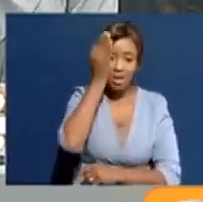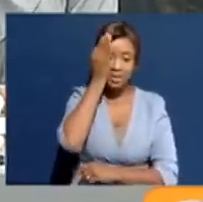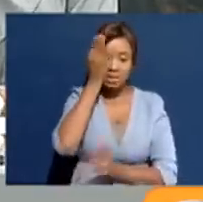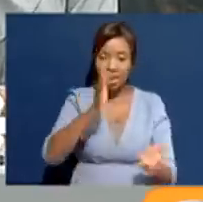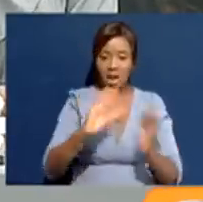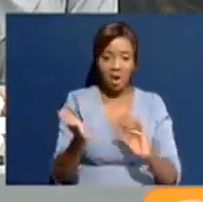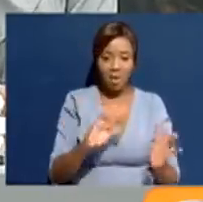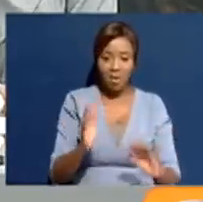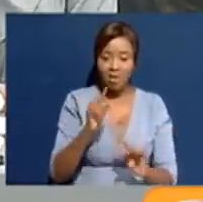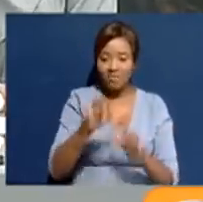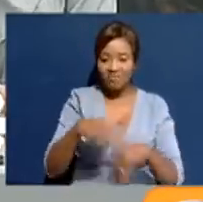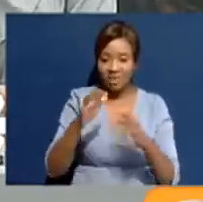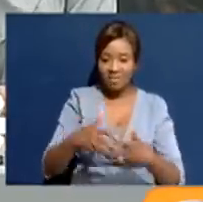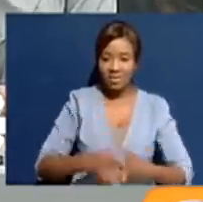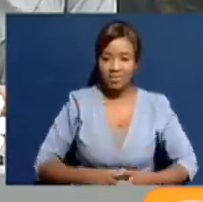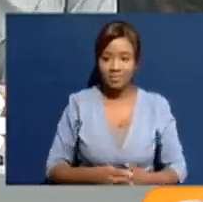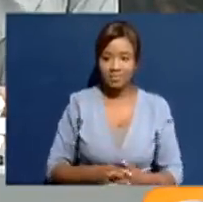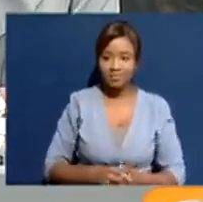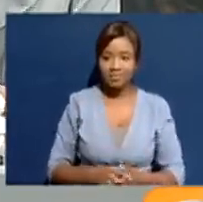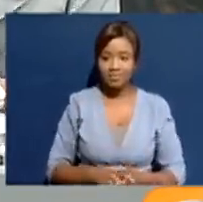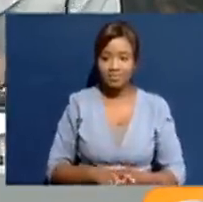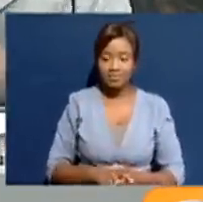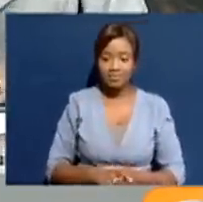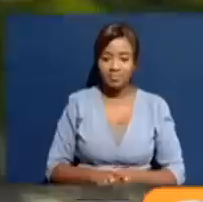ifuatayo kuhusu kilimo mamboleo.